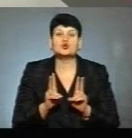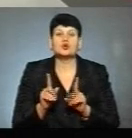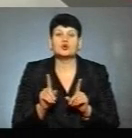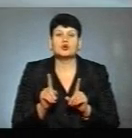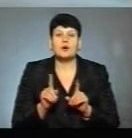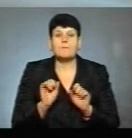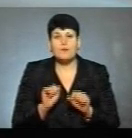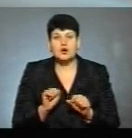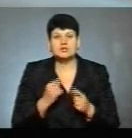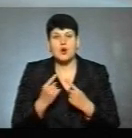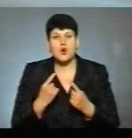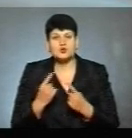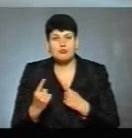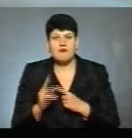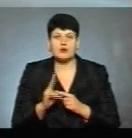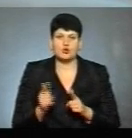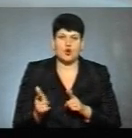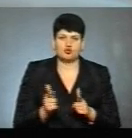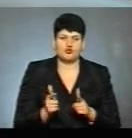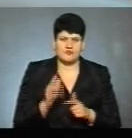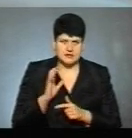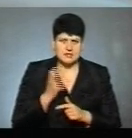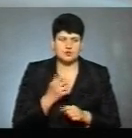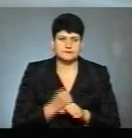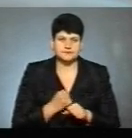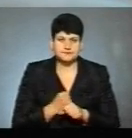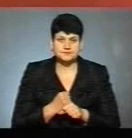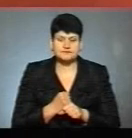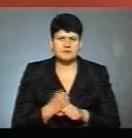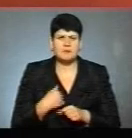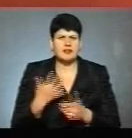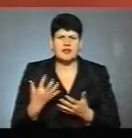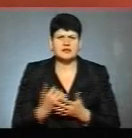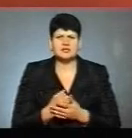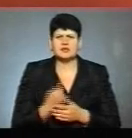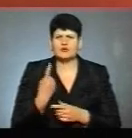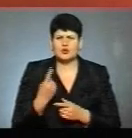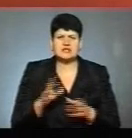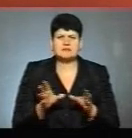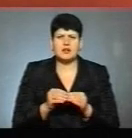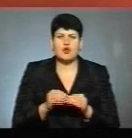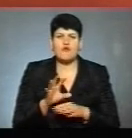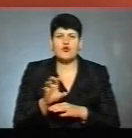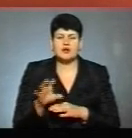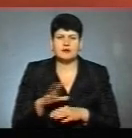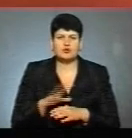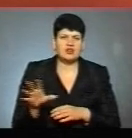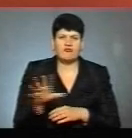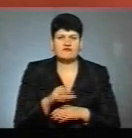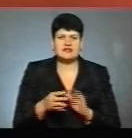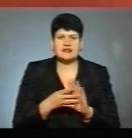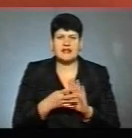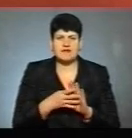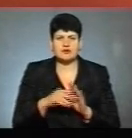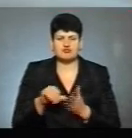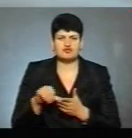на розмові, а хто готовий на щось таке піти. До речі, ми не знайшли жодної вашої спільної фотографії, де були б всі 9